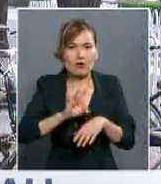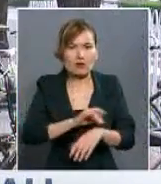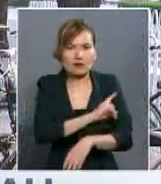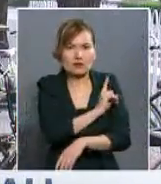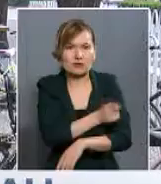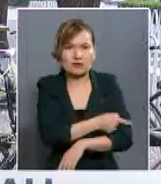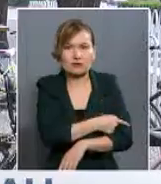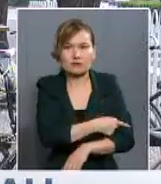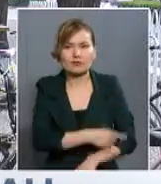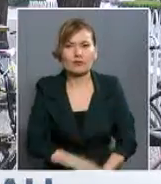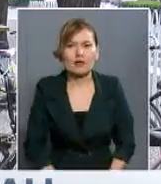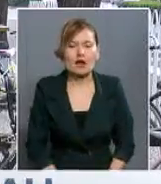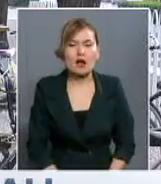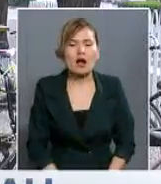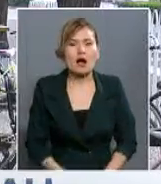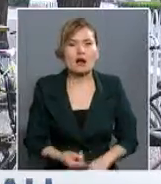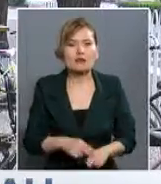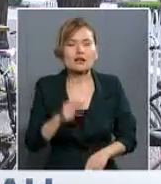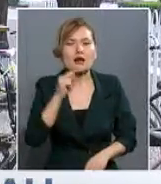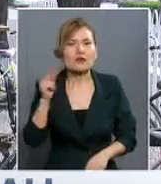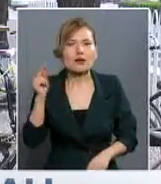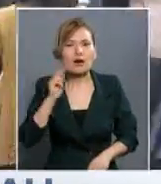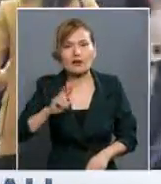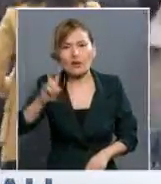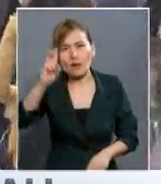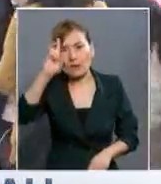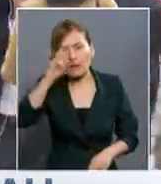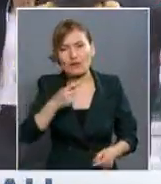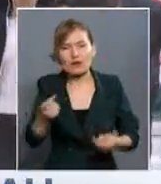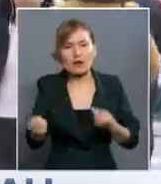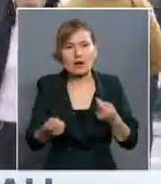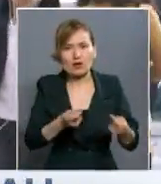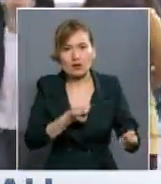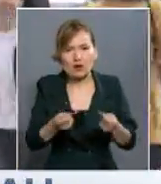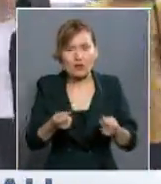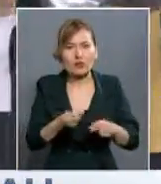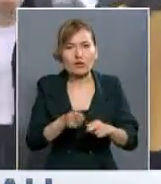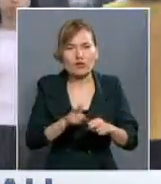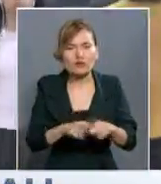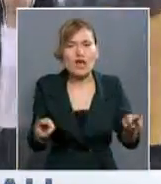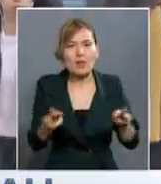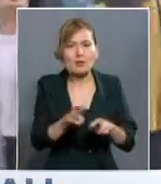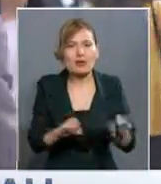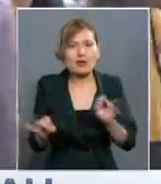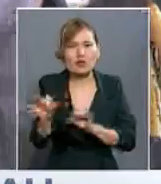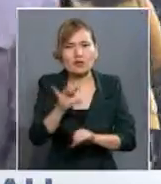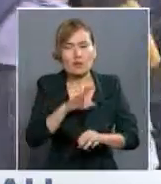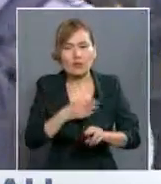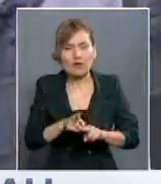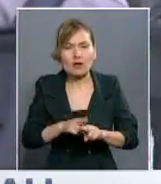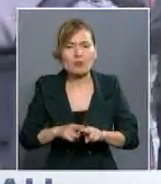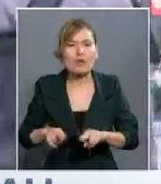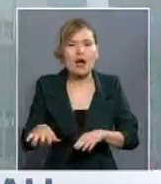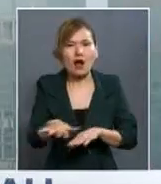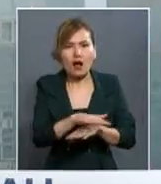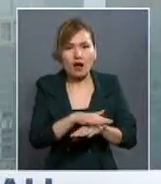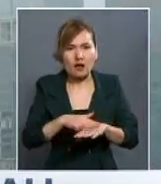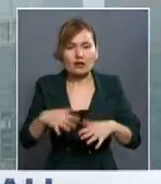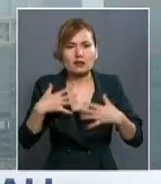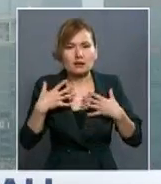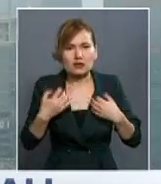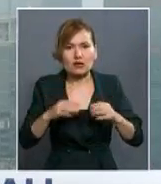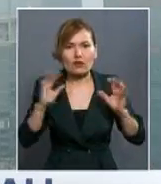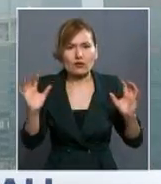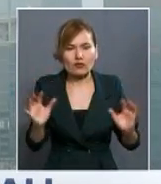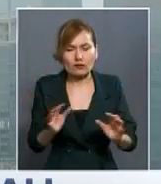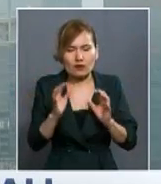Көк түтін мәселесін сессия барысында Қытай мемлекеттік кеңесінің премьері Ли Кетсянда көтерген болатын. Ол жұртты сабырға шақырып, көк түтінмен күрестің күшейетінін